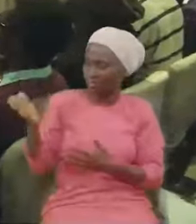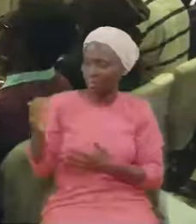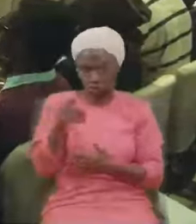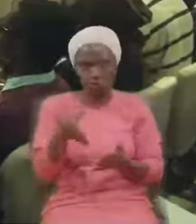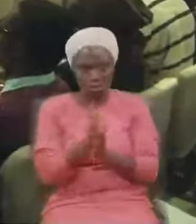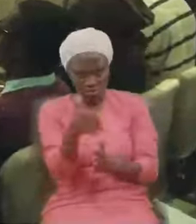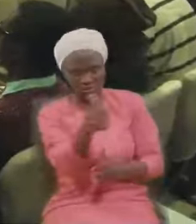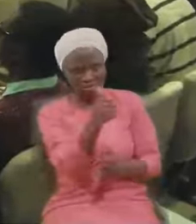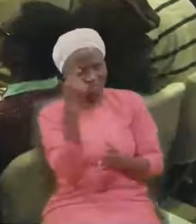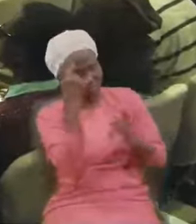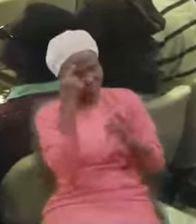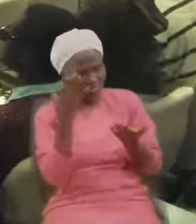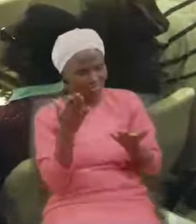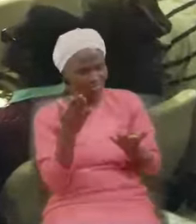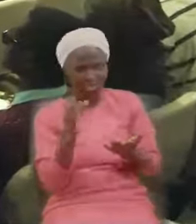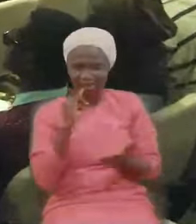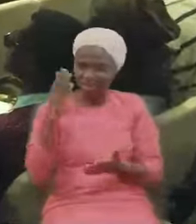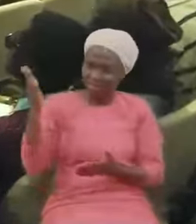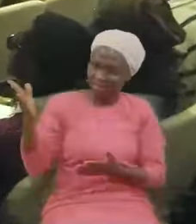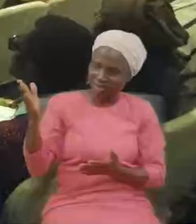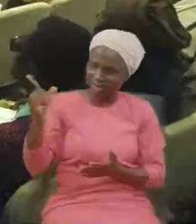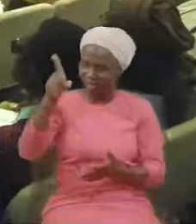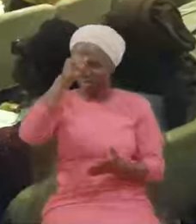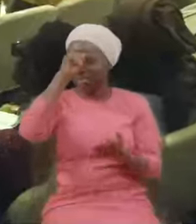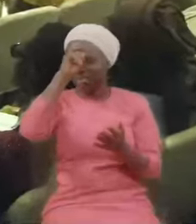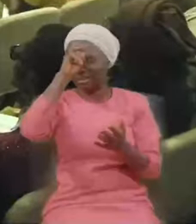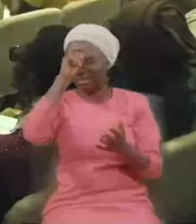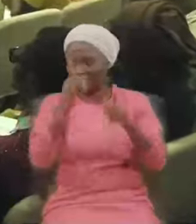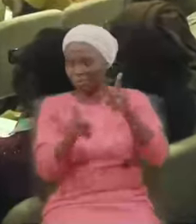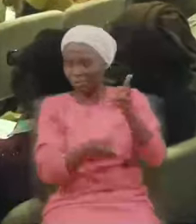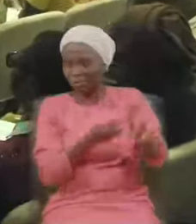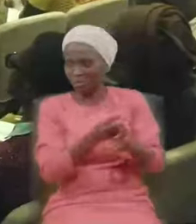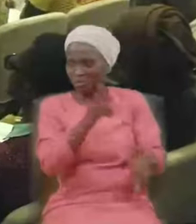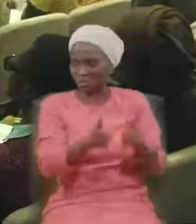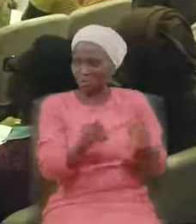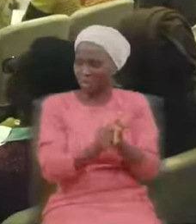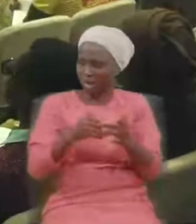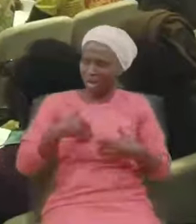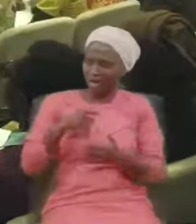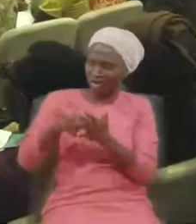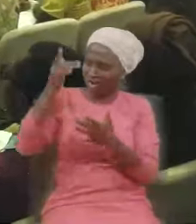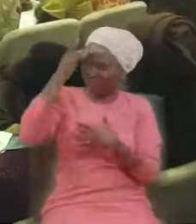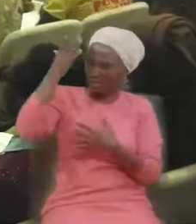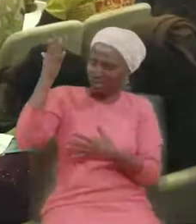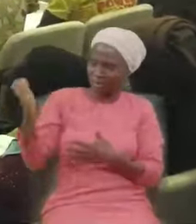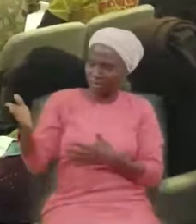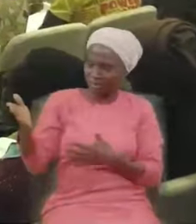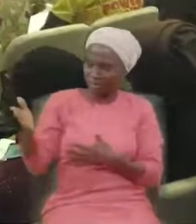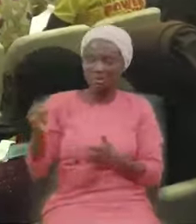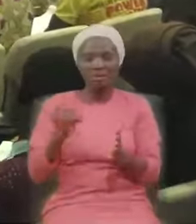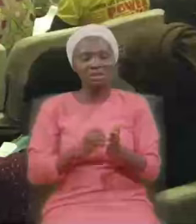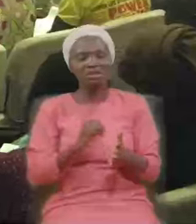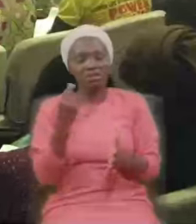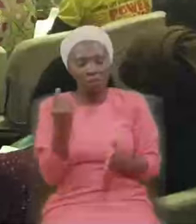y a-t-il une maladie là-bas, qui est sur un Égyptien là-bas, si vous avez